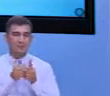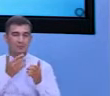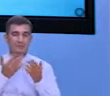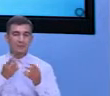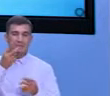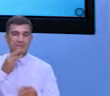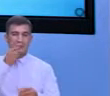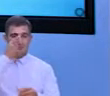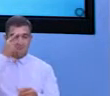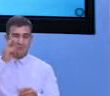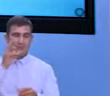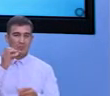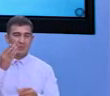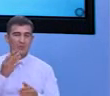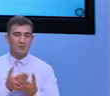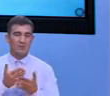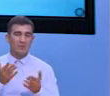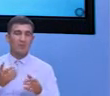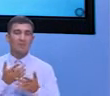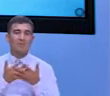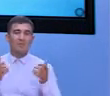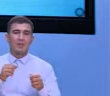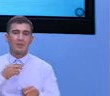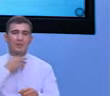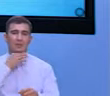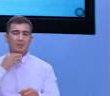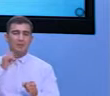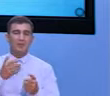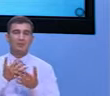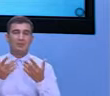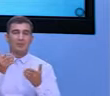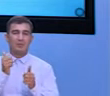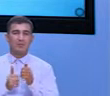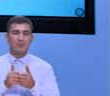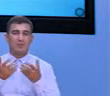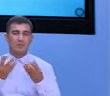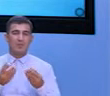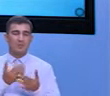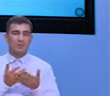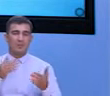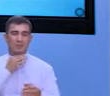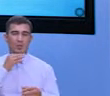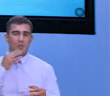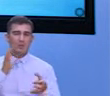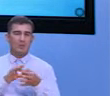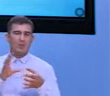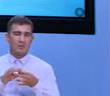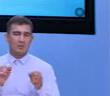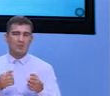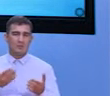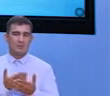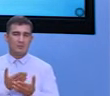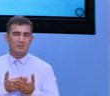qoshimiz va shunga o'xshagan misollarni ko'proq keltirishimiz mumkin. Demek kundalik hayotda teng shakllarni juda ko'p uchratish mumkin